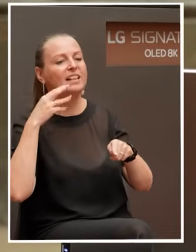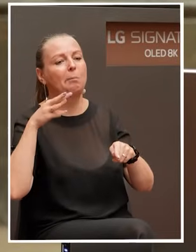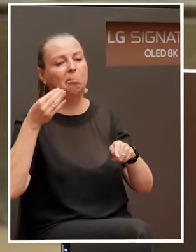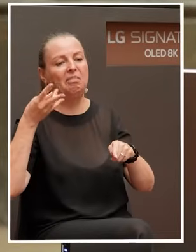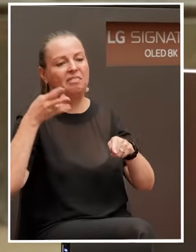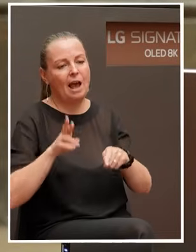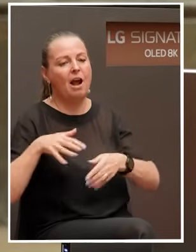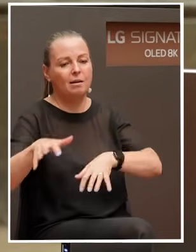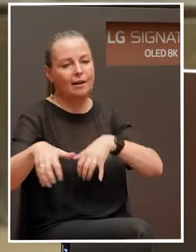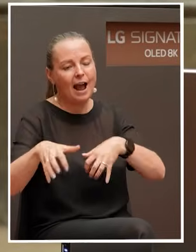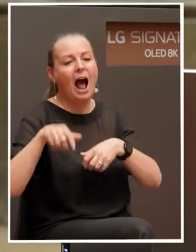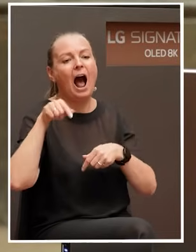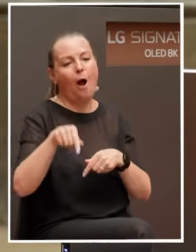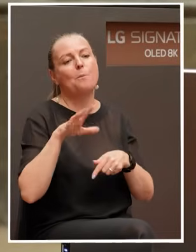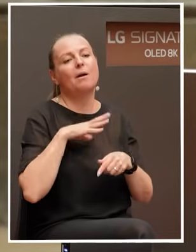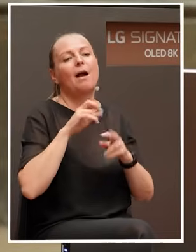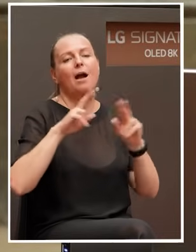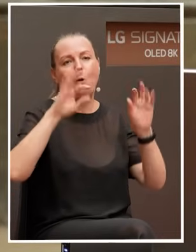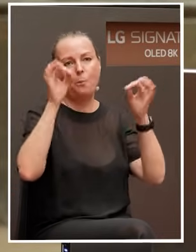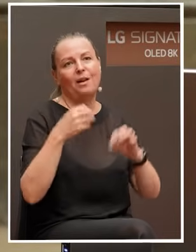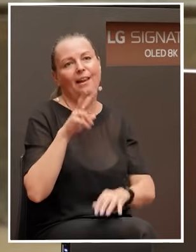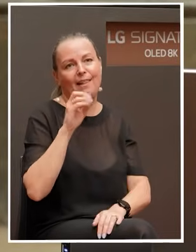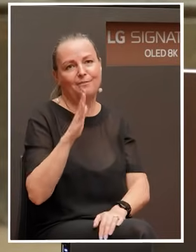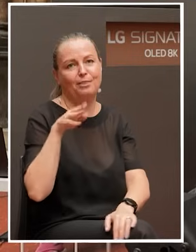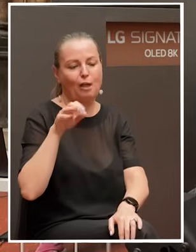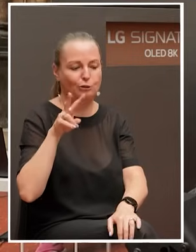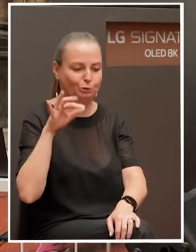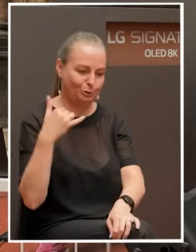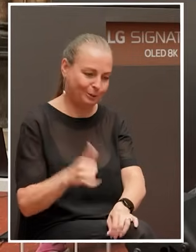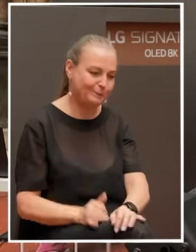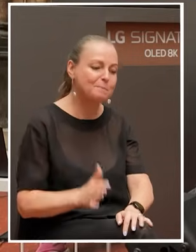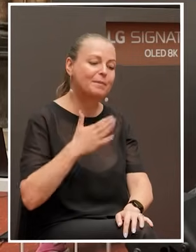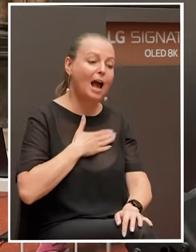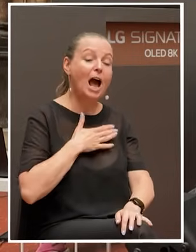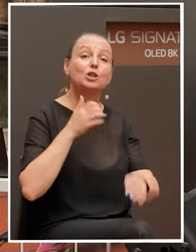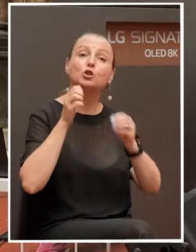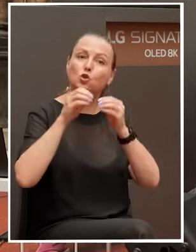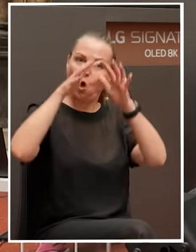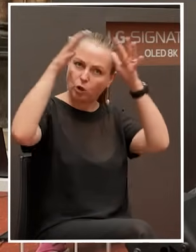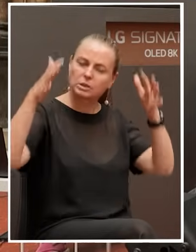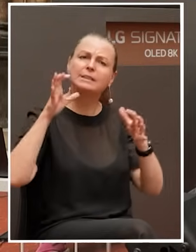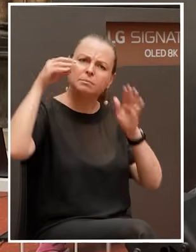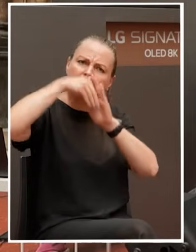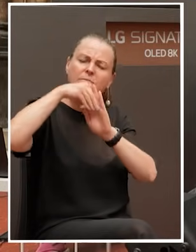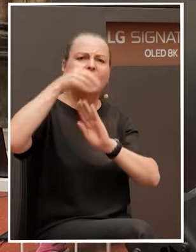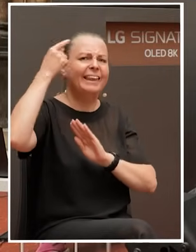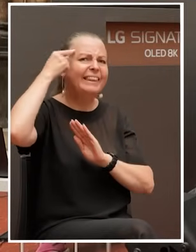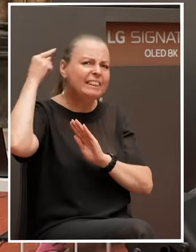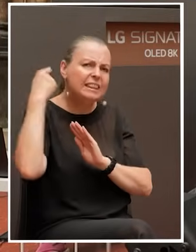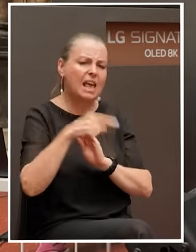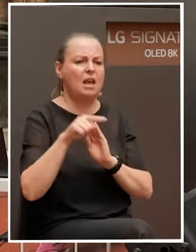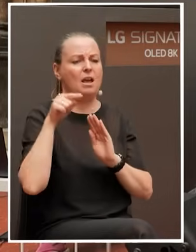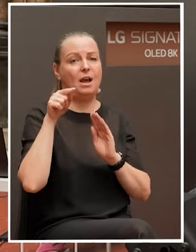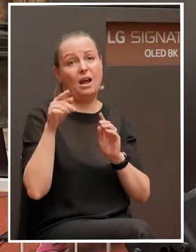дяди Митяя пахло бы Львом Толстым или Златовратским. Наш стог сена с идеей и такими идеями с сеном